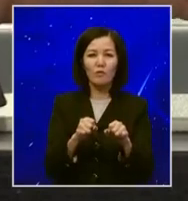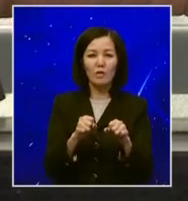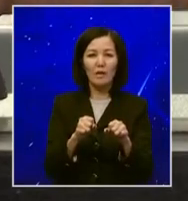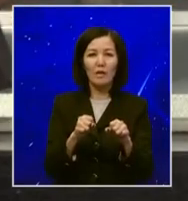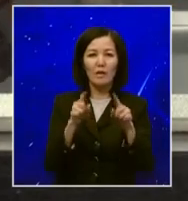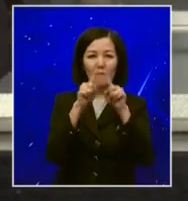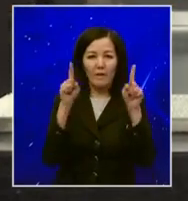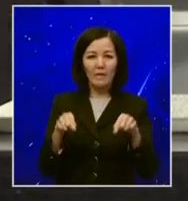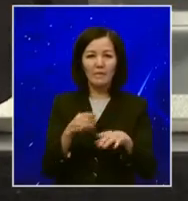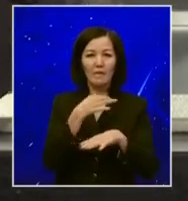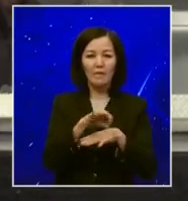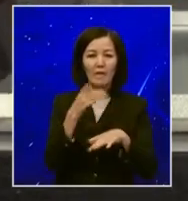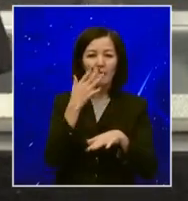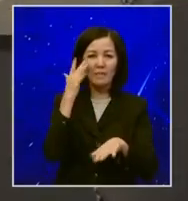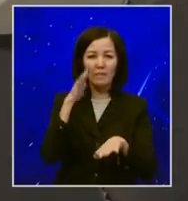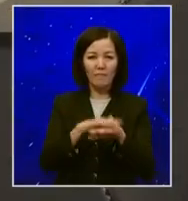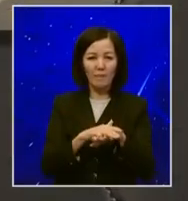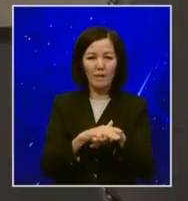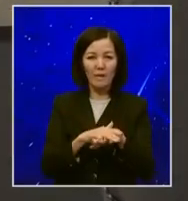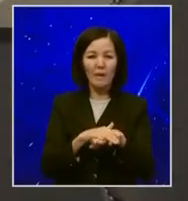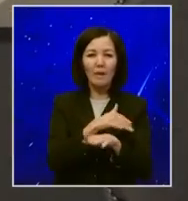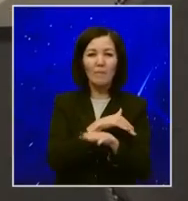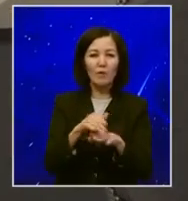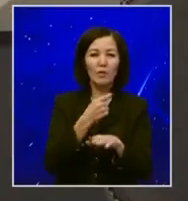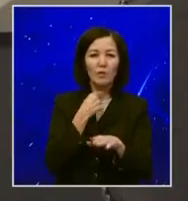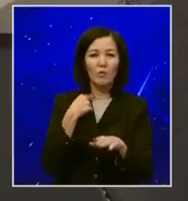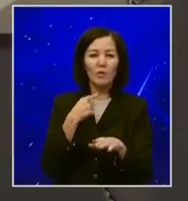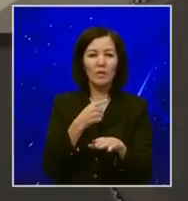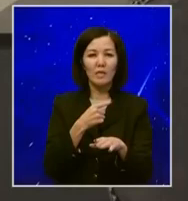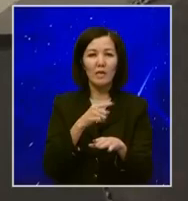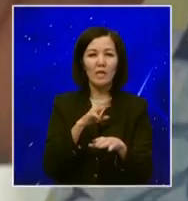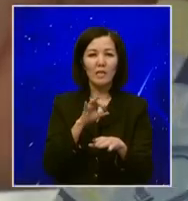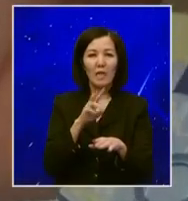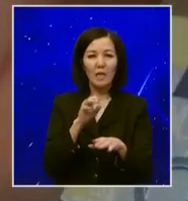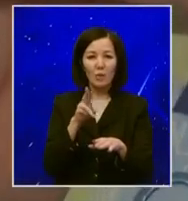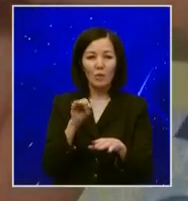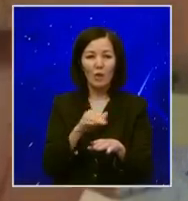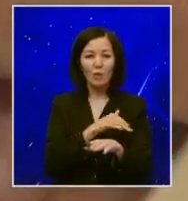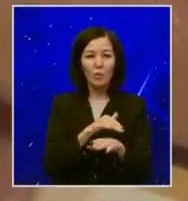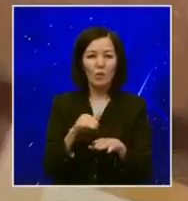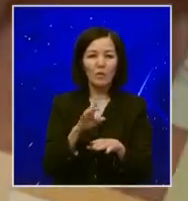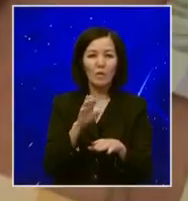только в кассах филиала Национального банка. По адресу город Талдыкурган, улица Тулебаева,